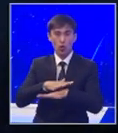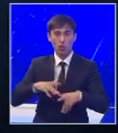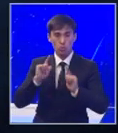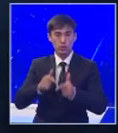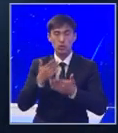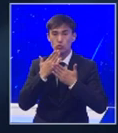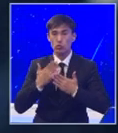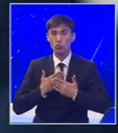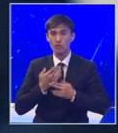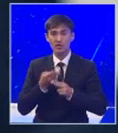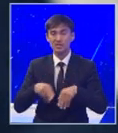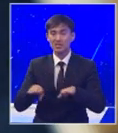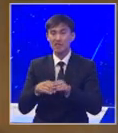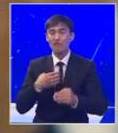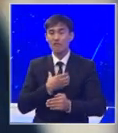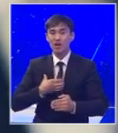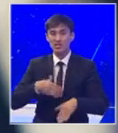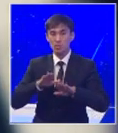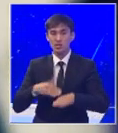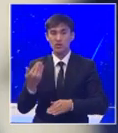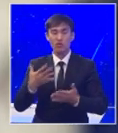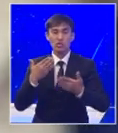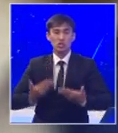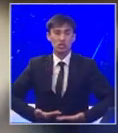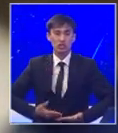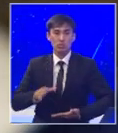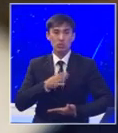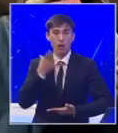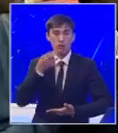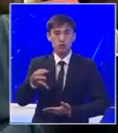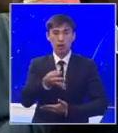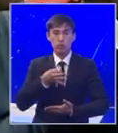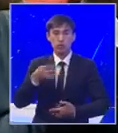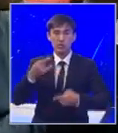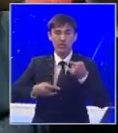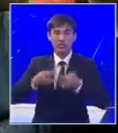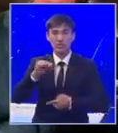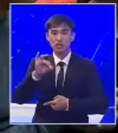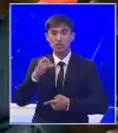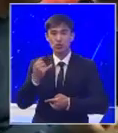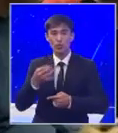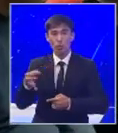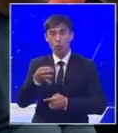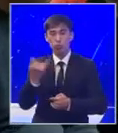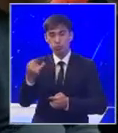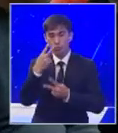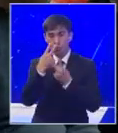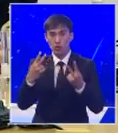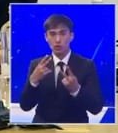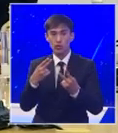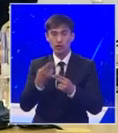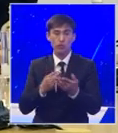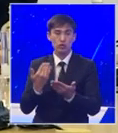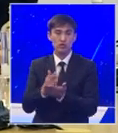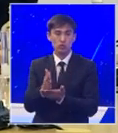любовью наряду с этим важное место в его жизни занимал и алматинский областной телеканал жетысу нынешний облик которого тоже его